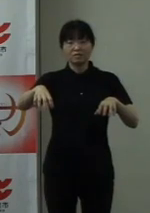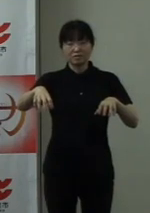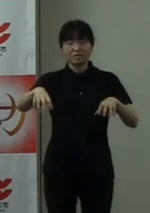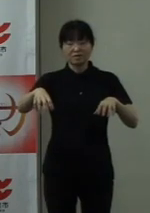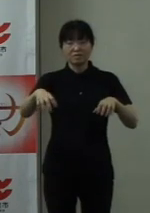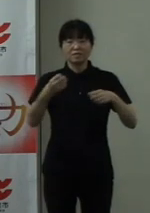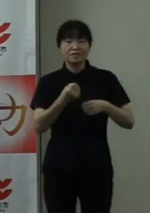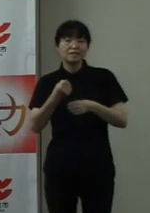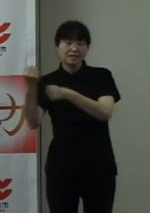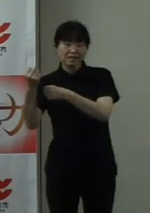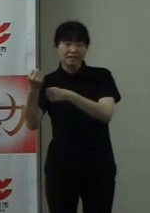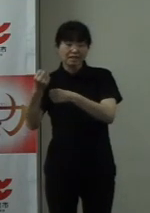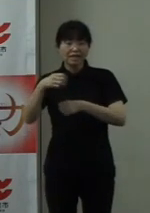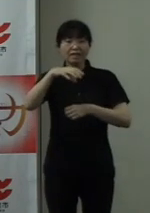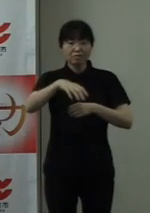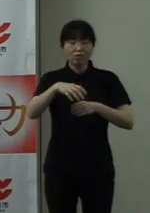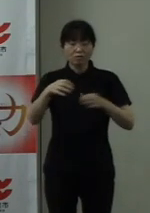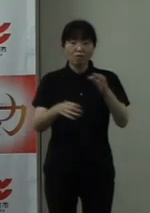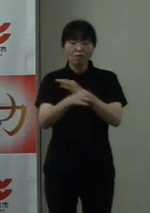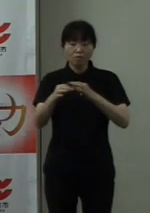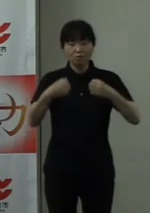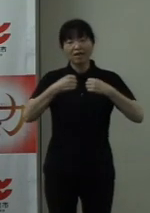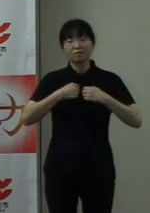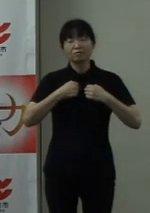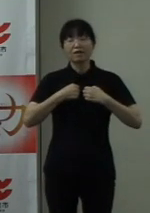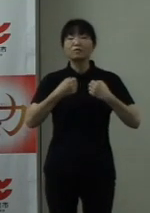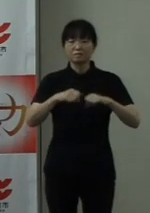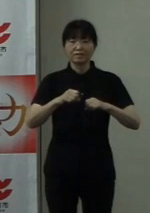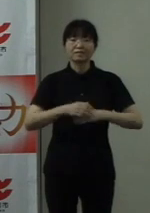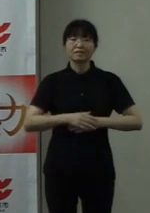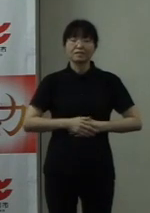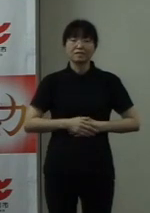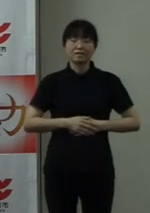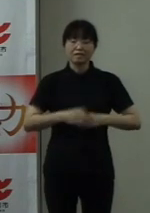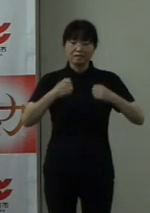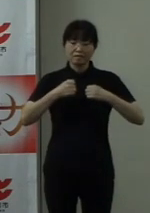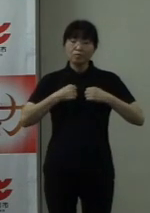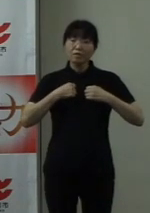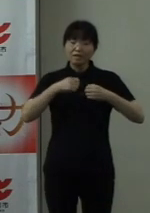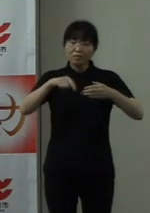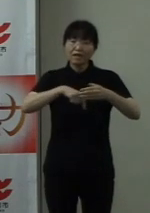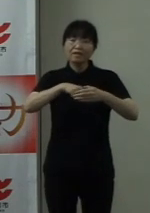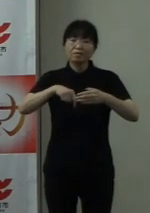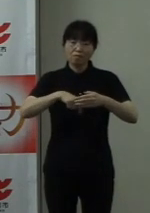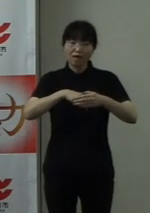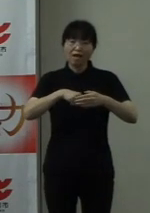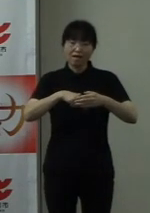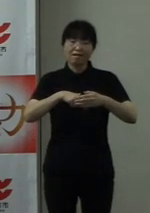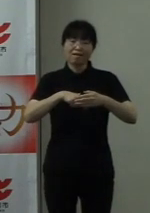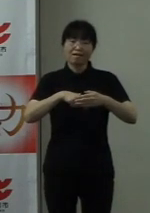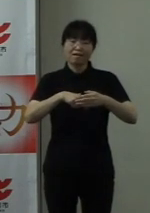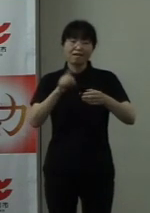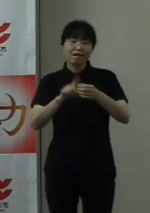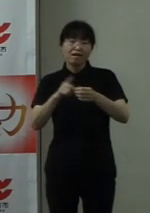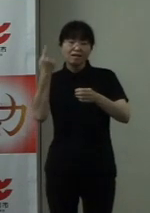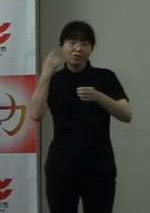避難所の運営訓練等を中心に行いたいと思っております。で、訓練の内容には若干、昨